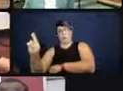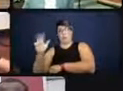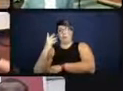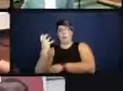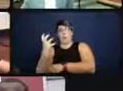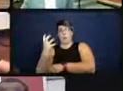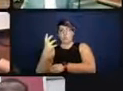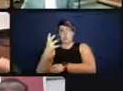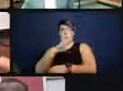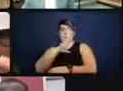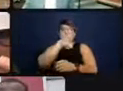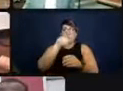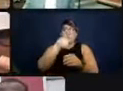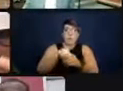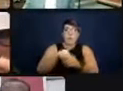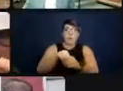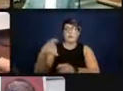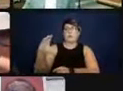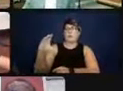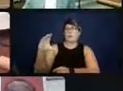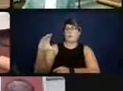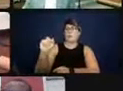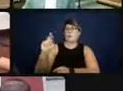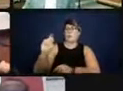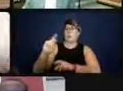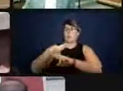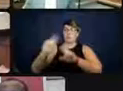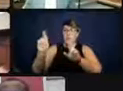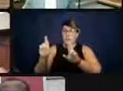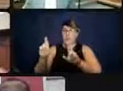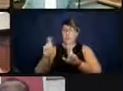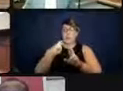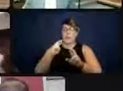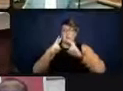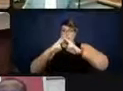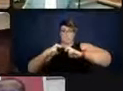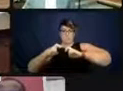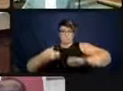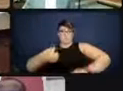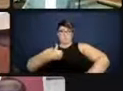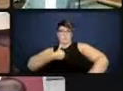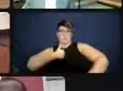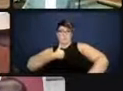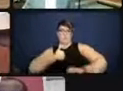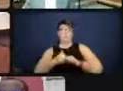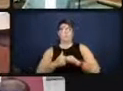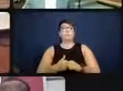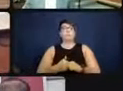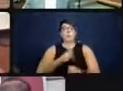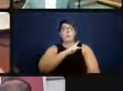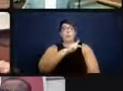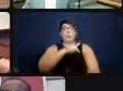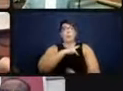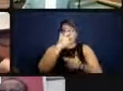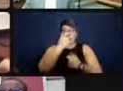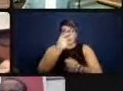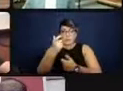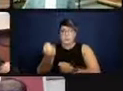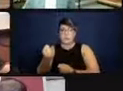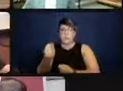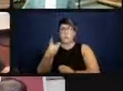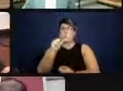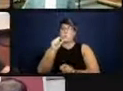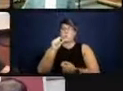هو أن يكبر هؤلاء الطلاب ويستكشفوا أنفسهم ويستكشفوا هذه الصناعات، يستكشفوا